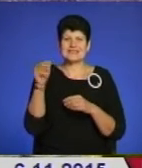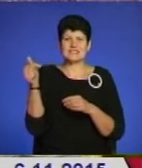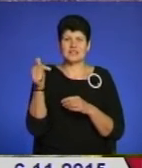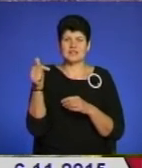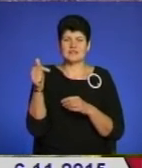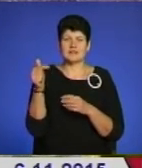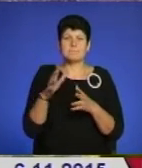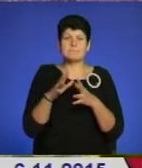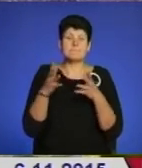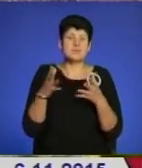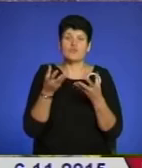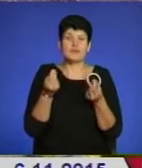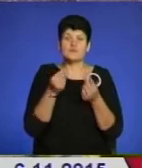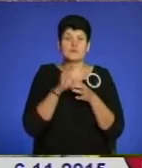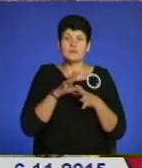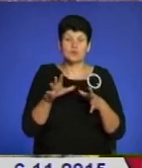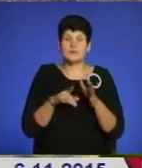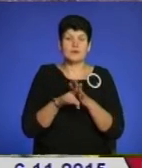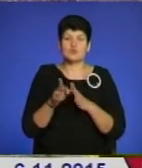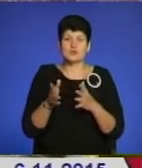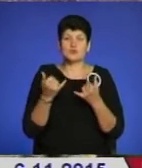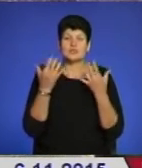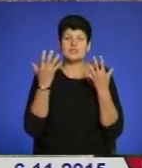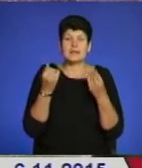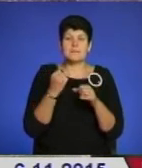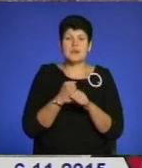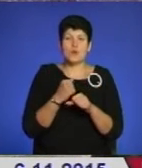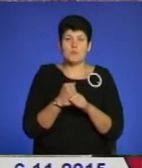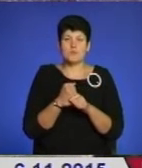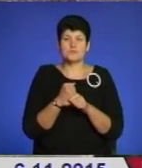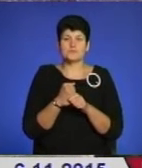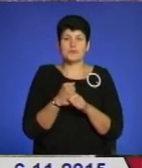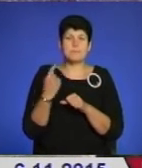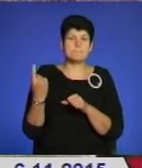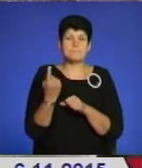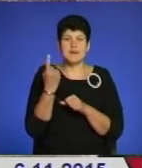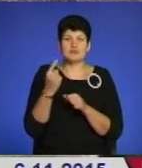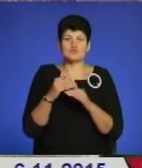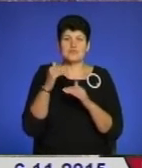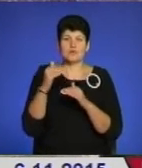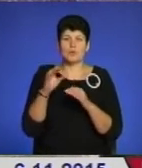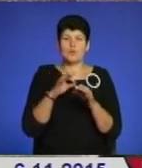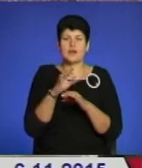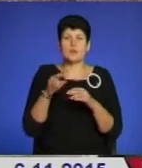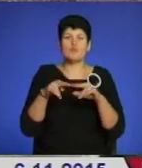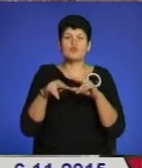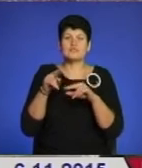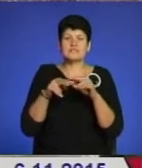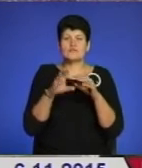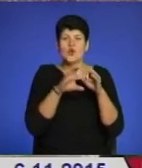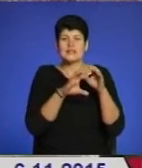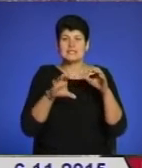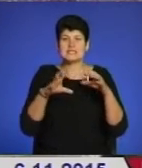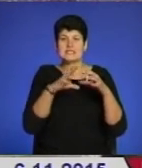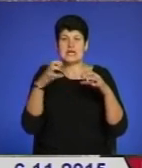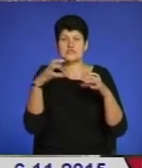більше фінансування не було, не почалося. Але на сьогоднішній день ми робимо першу стадію проєкту – будівництво